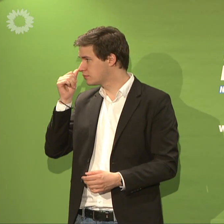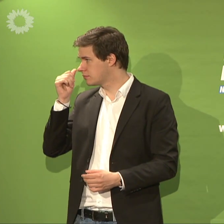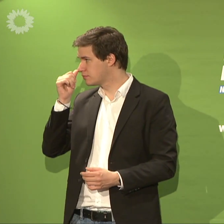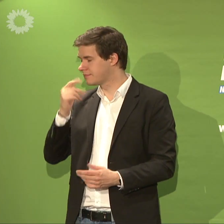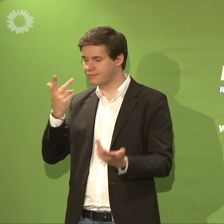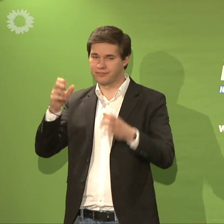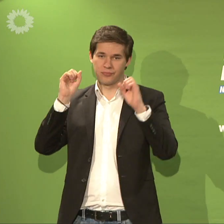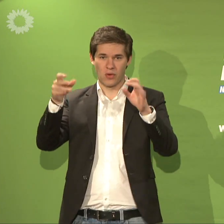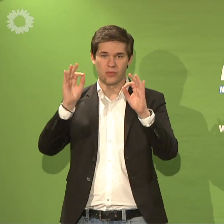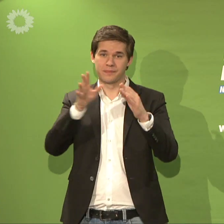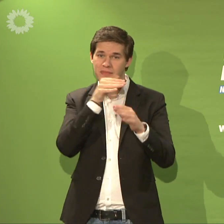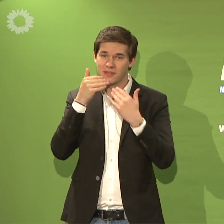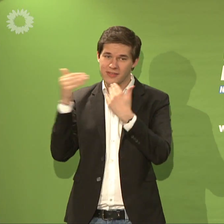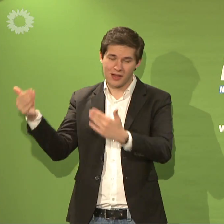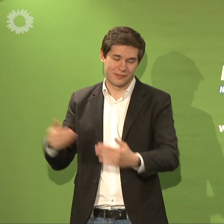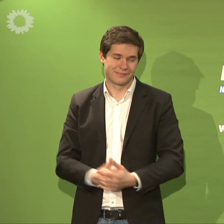Okay, vielen Dank.